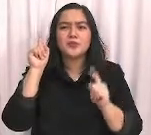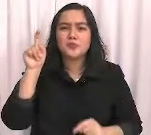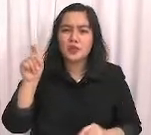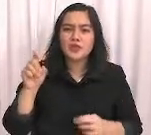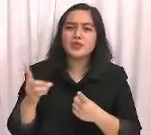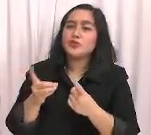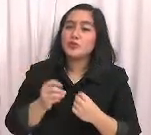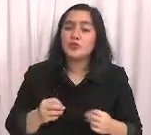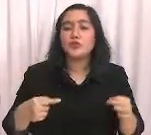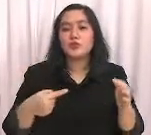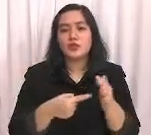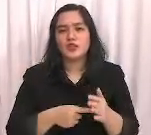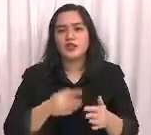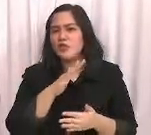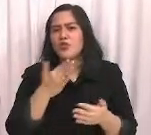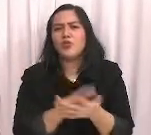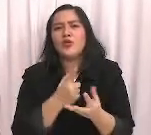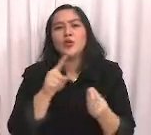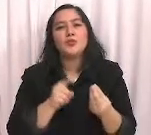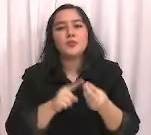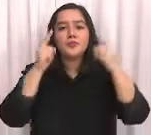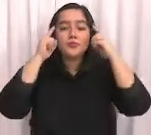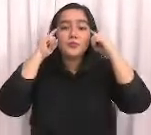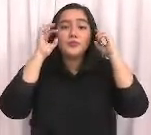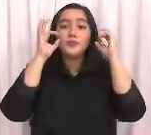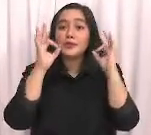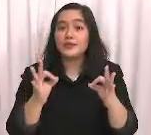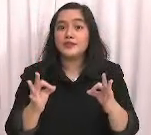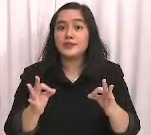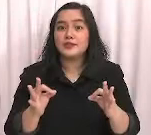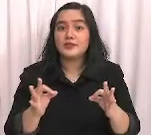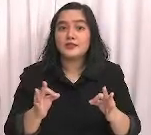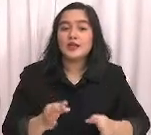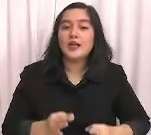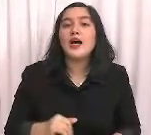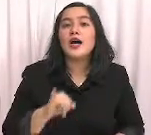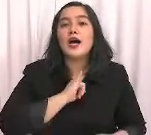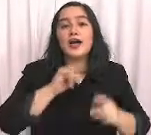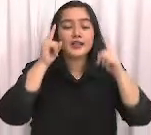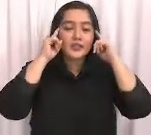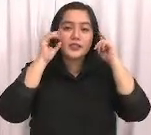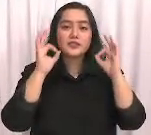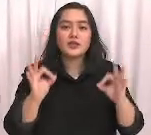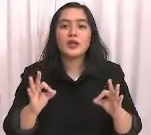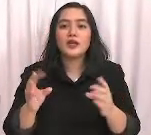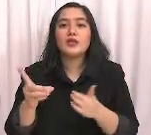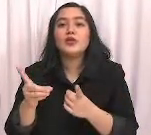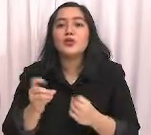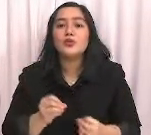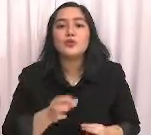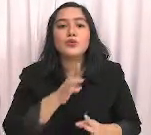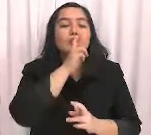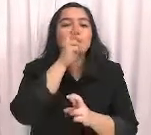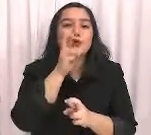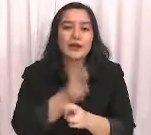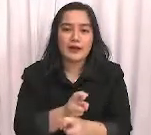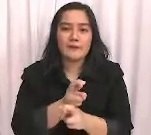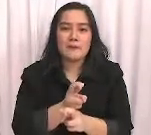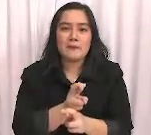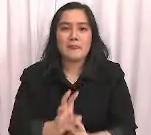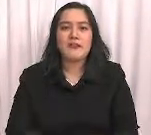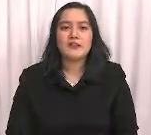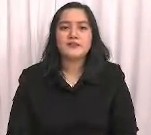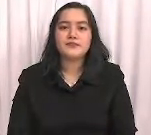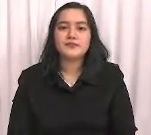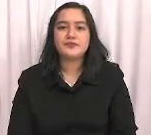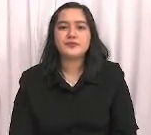matter of decision eh. Yes, Pastor. Na sasabihin mo, gagawin ko ang tama. Nakakita ako ng mali, gagawin ko ang tama. Pero sasabihin ko sa iyo na